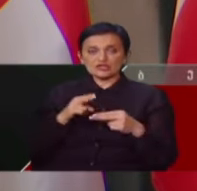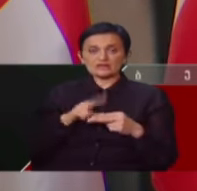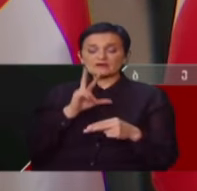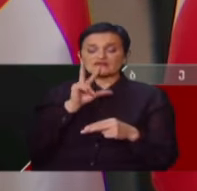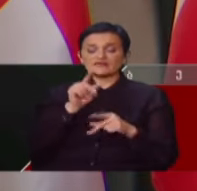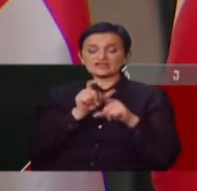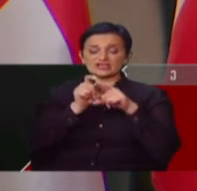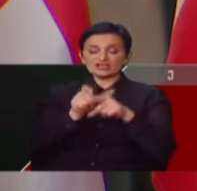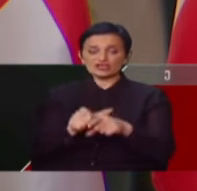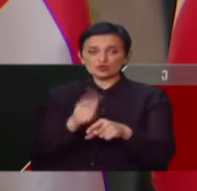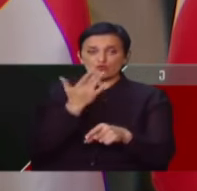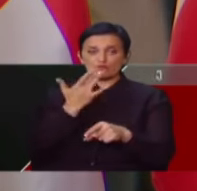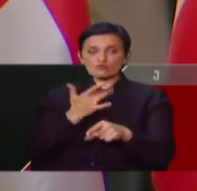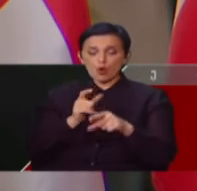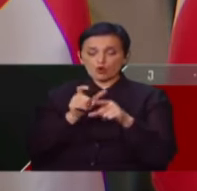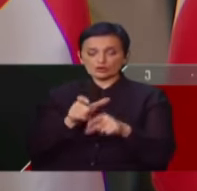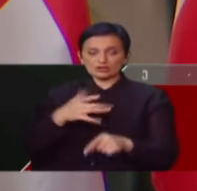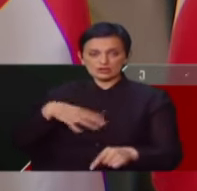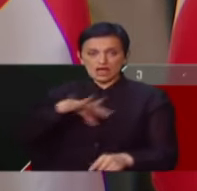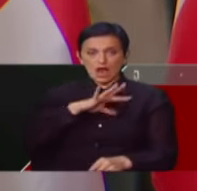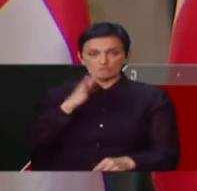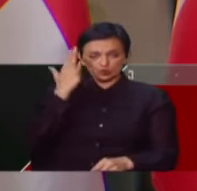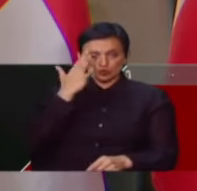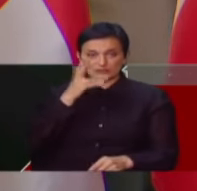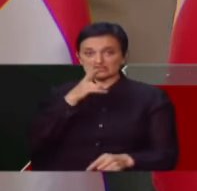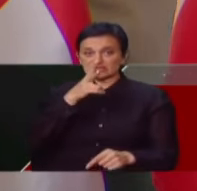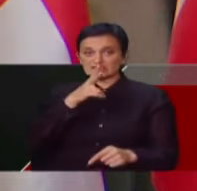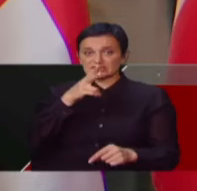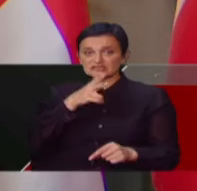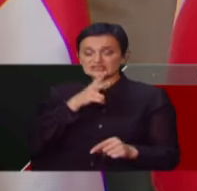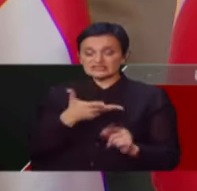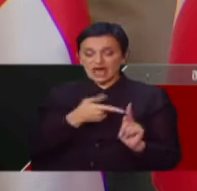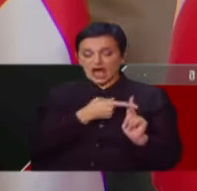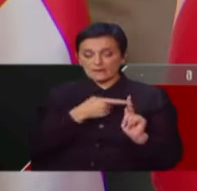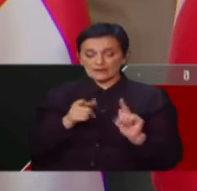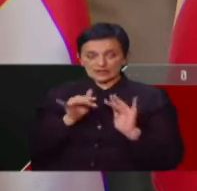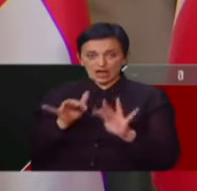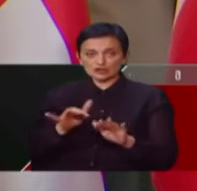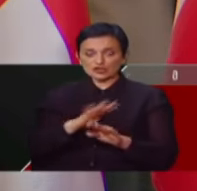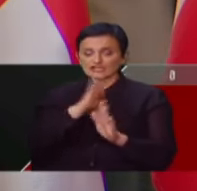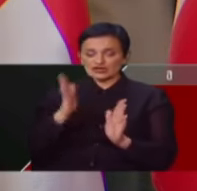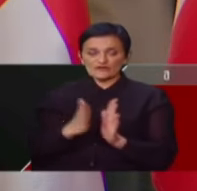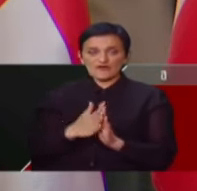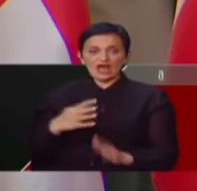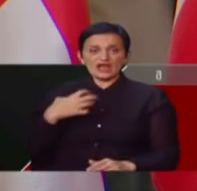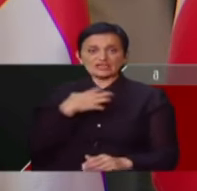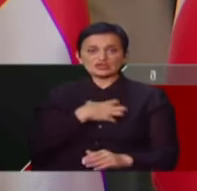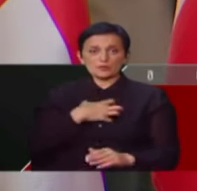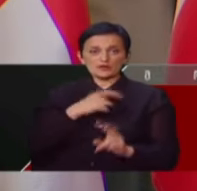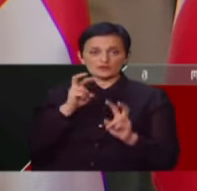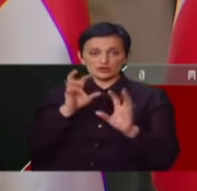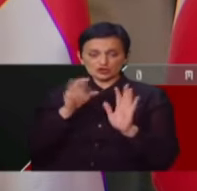რიტორიკას, იმ პოლიტიკას, რასაც ქართული ოსნება აწარმოებდა ბოლო სამი წლის განმავლობაში. ყველა მნიშვნელოვანი თეზისი იქნა